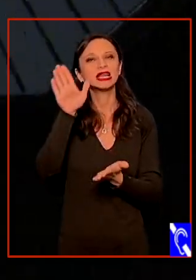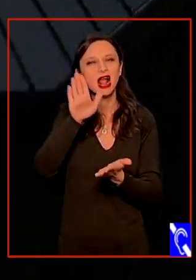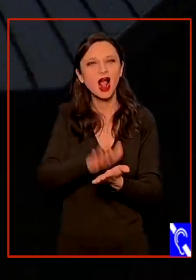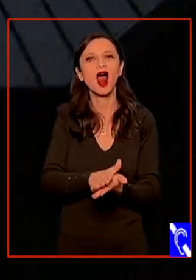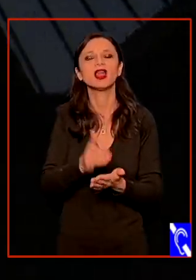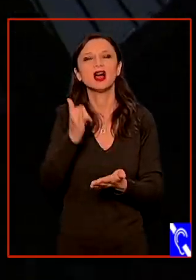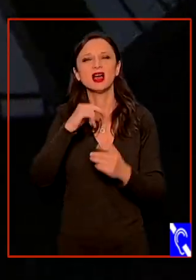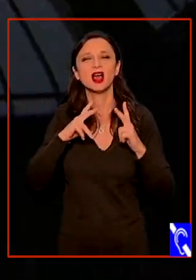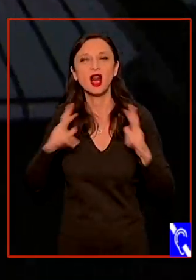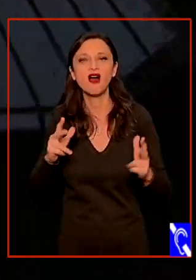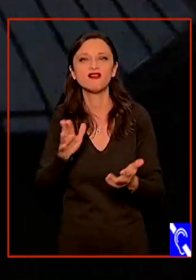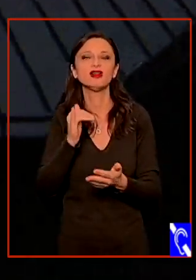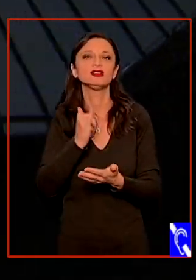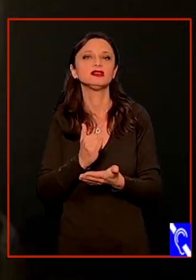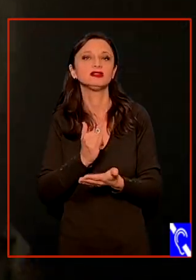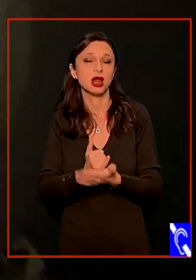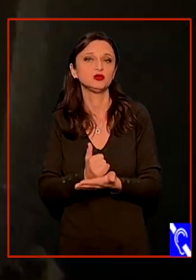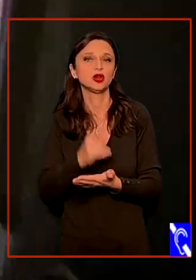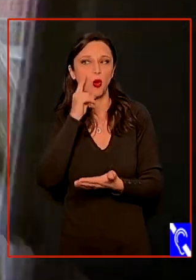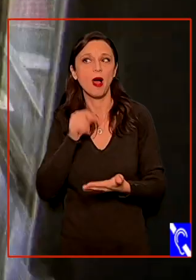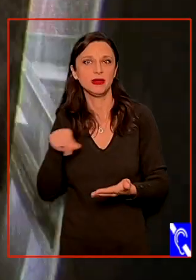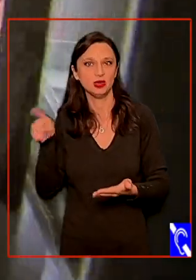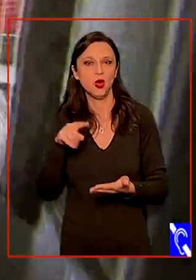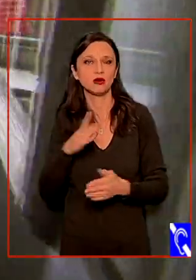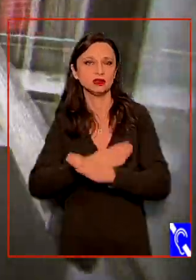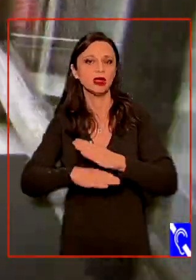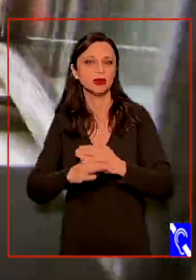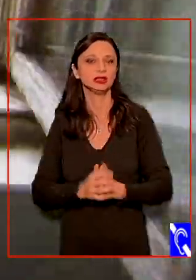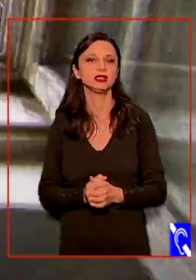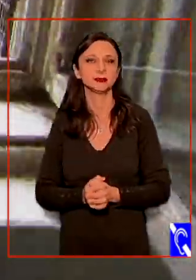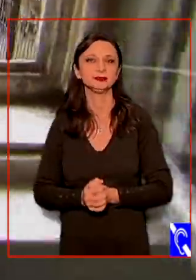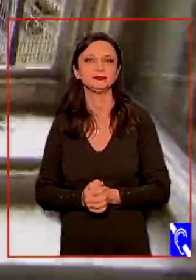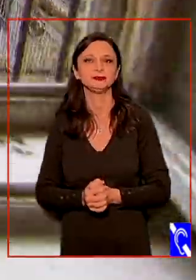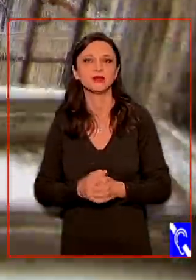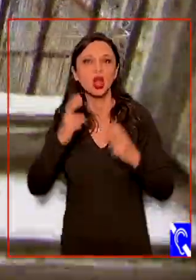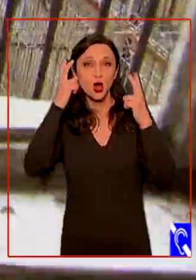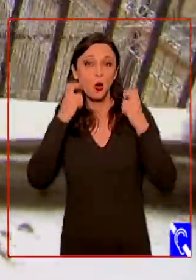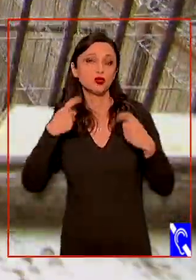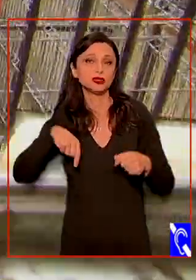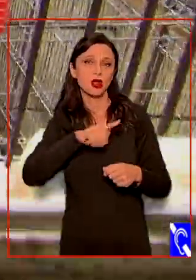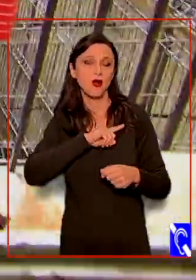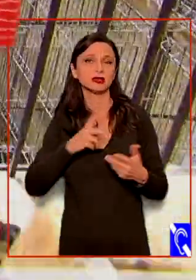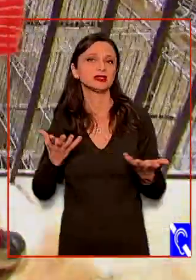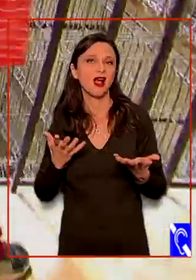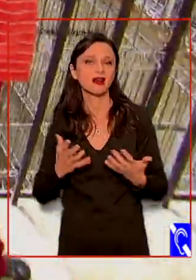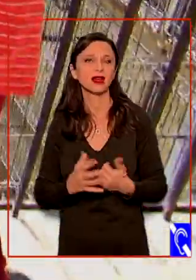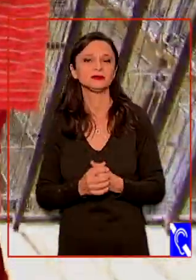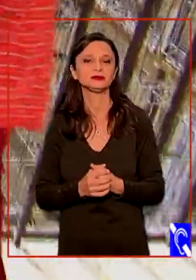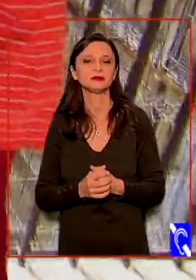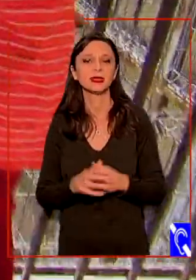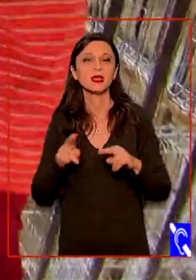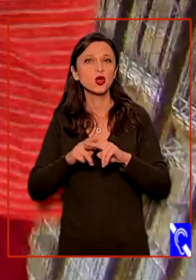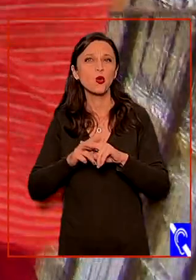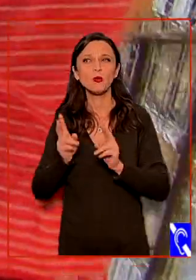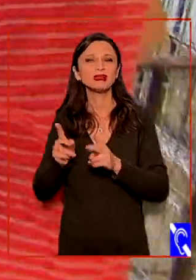grav drepturile acestor oameni și concluzia la care am ajuns este că e de fapt modul în care îi tratăm pe acești oameni.